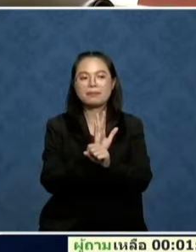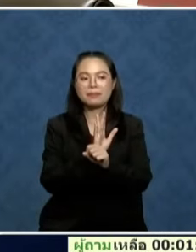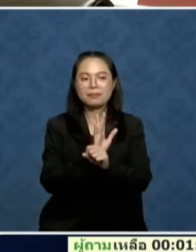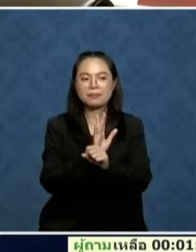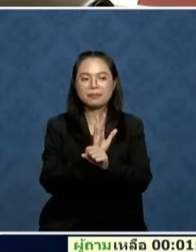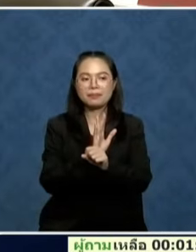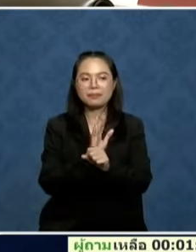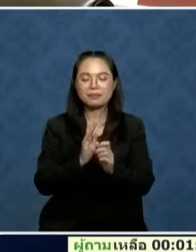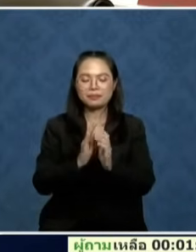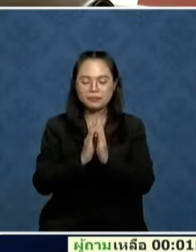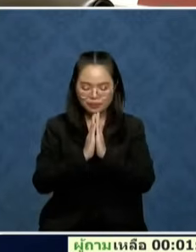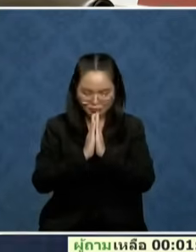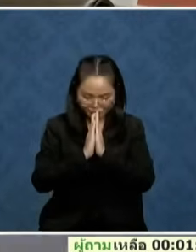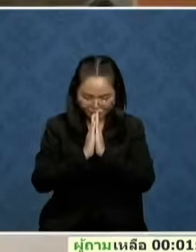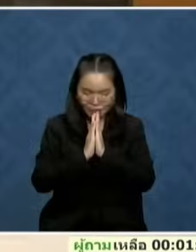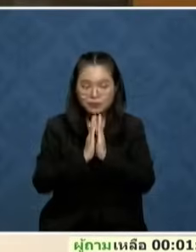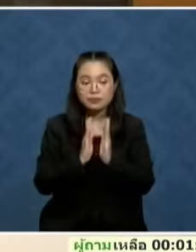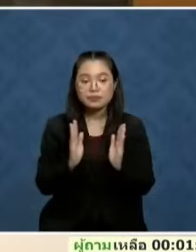ครับ